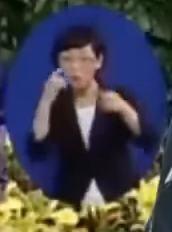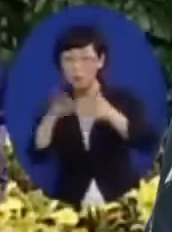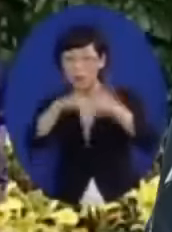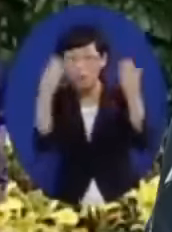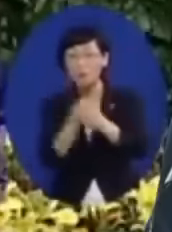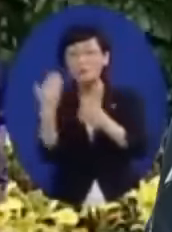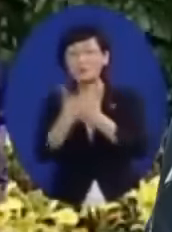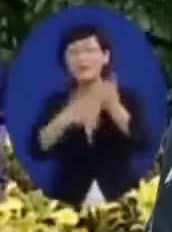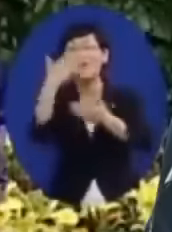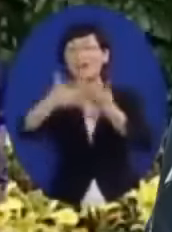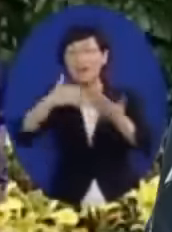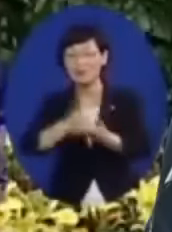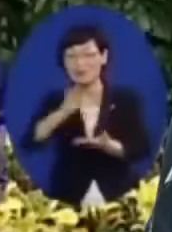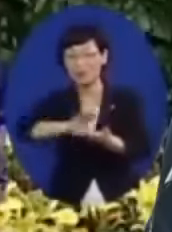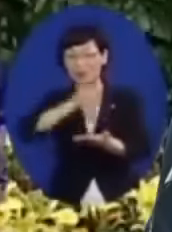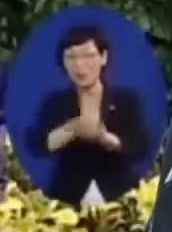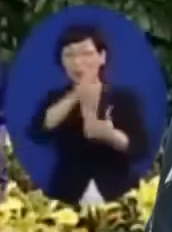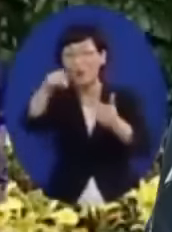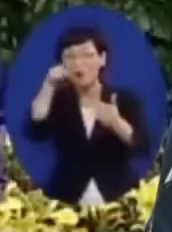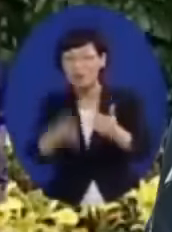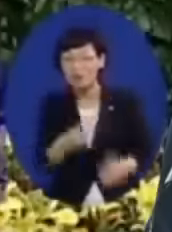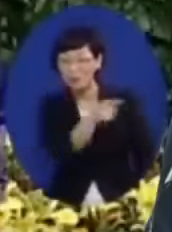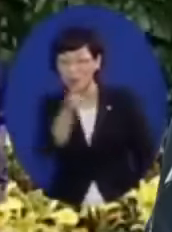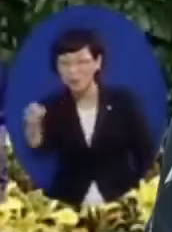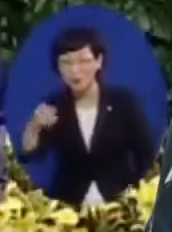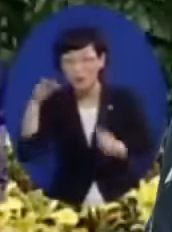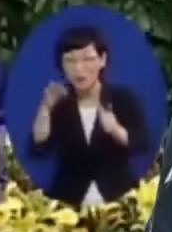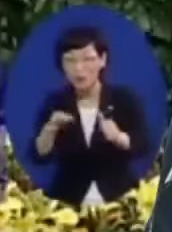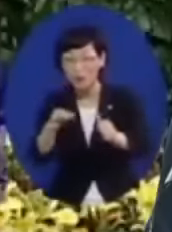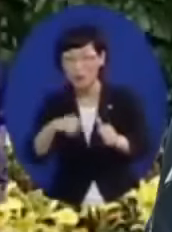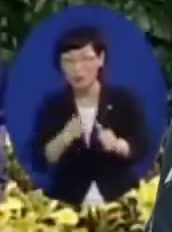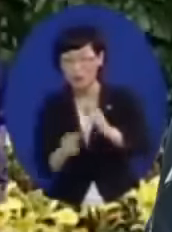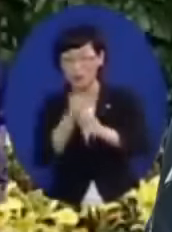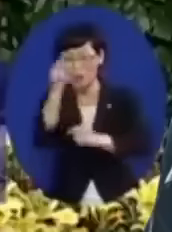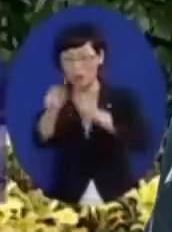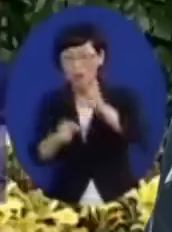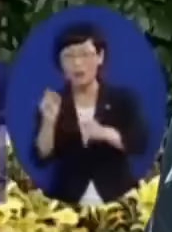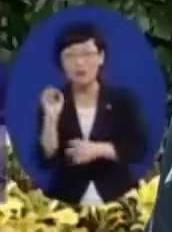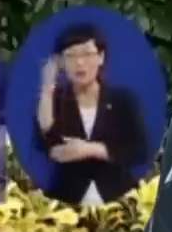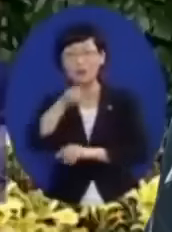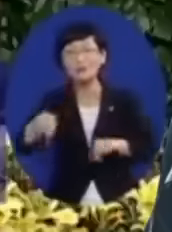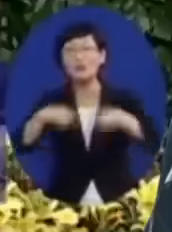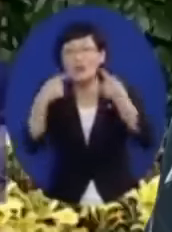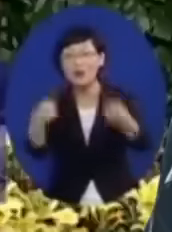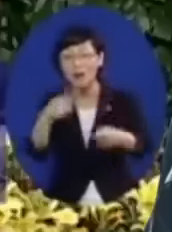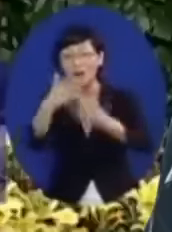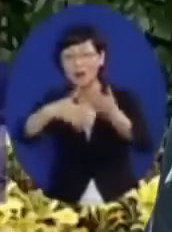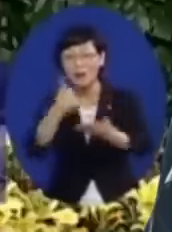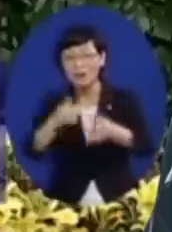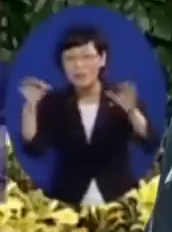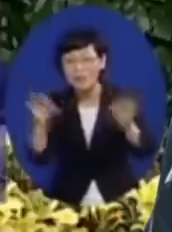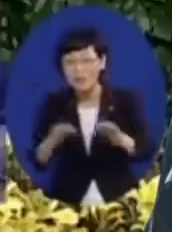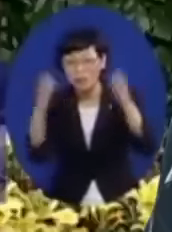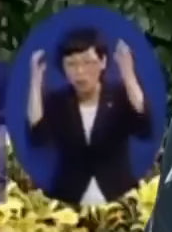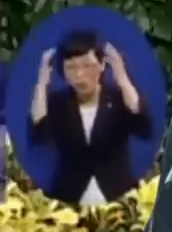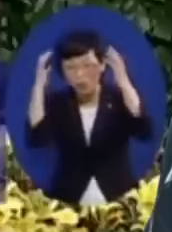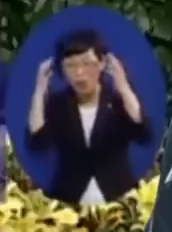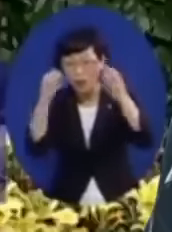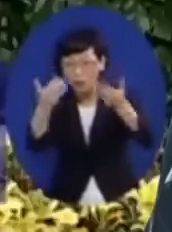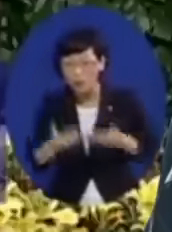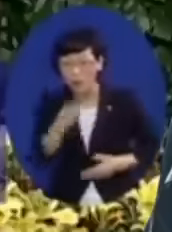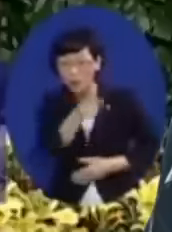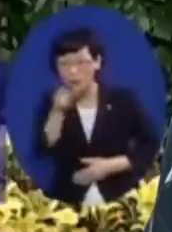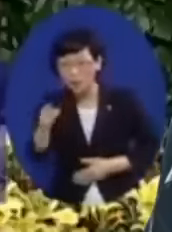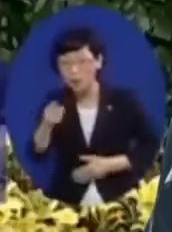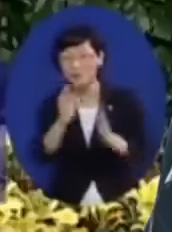그리스도 안에서 너희를 불어사 자기의 영원한 영광에 들어가게 하시니가 잠깐 고난 당한 너희를 친히